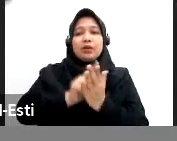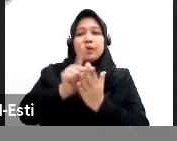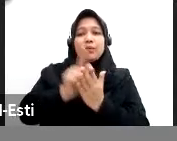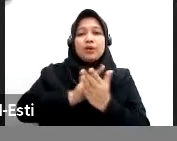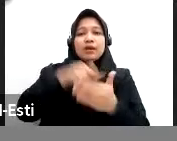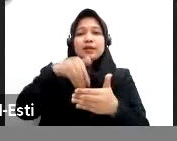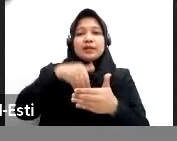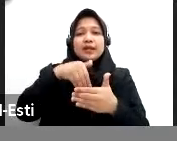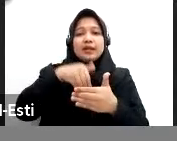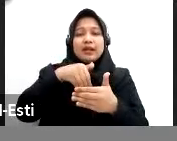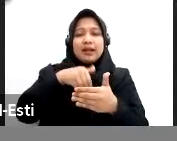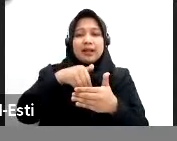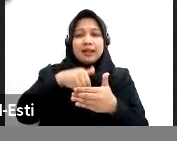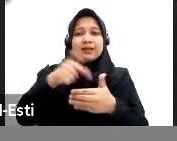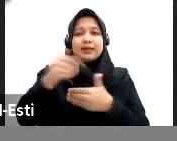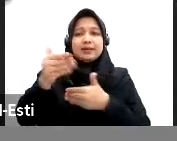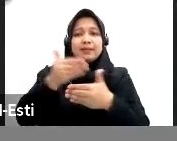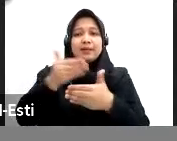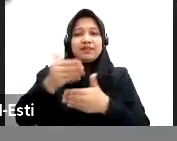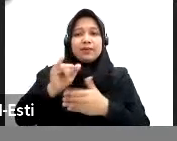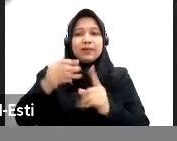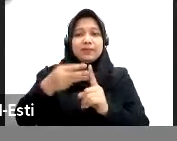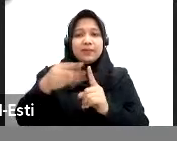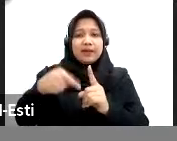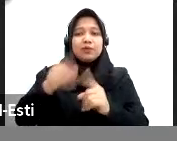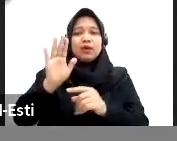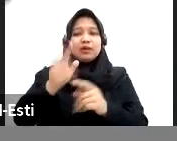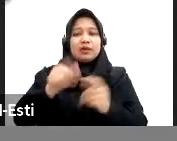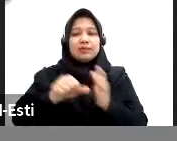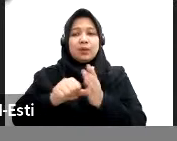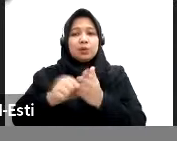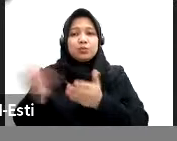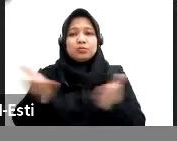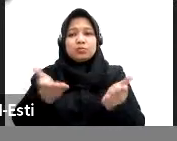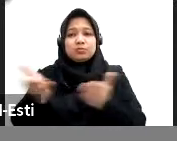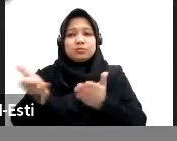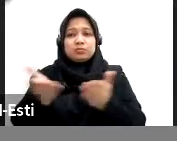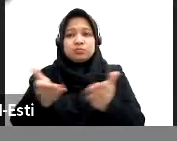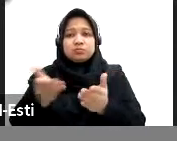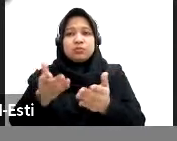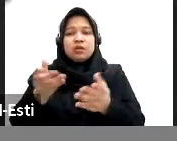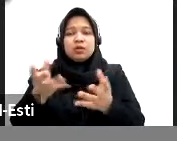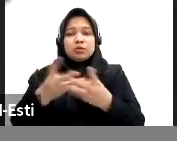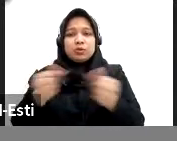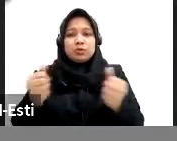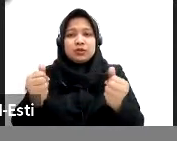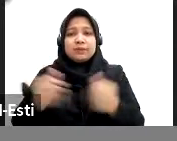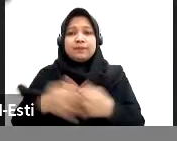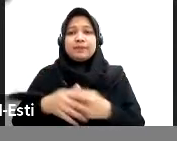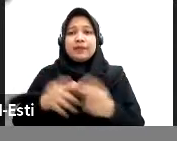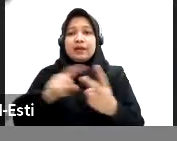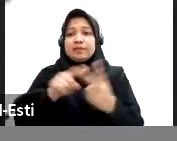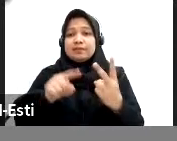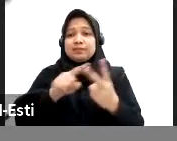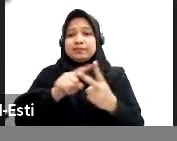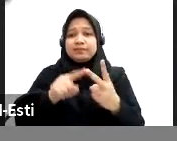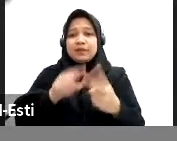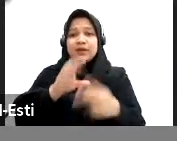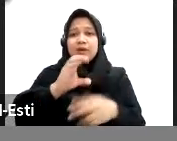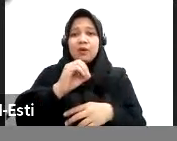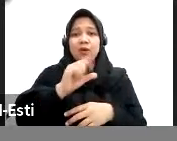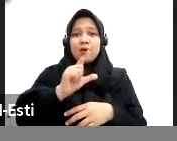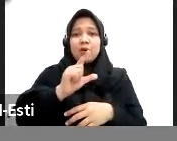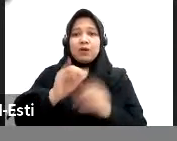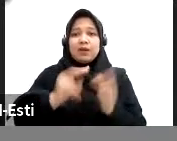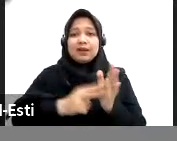konsumen Adi dalam klakson IB nah ambil yang hingga saat ini kedua orang ini kalau nulis juga item cash